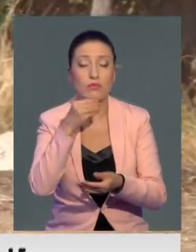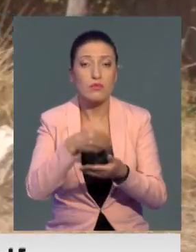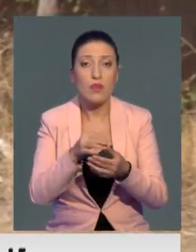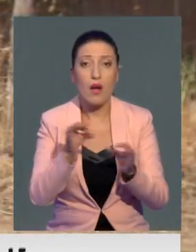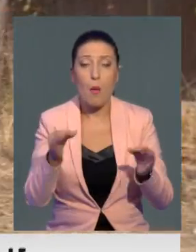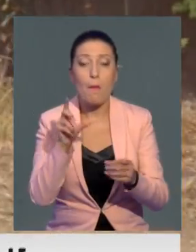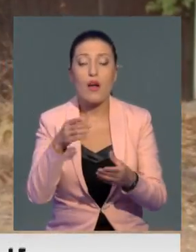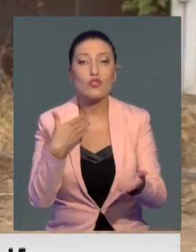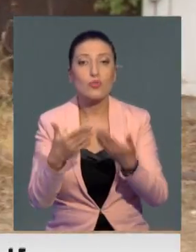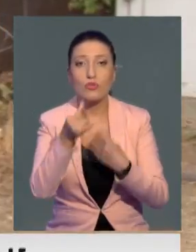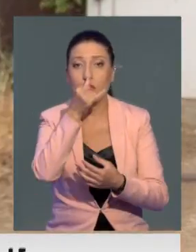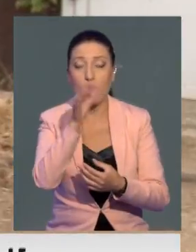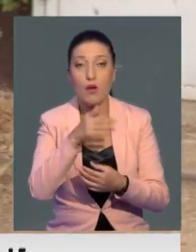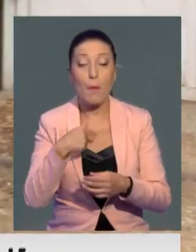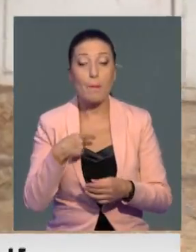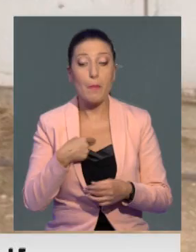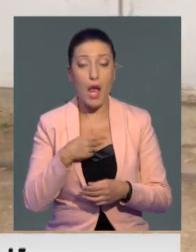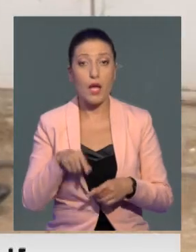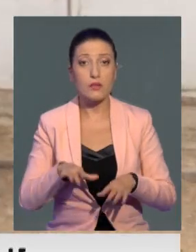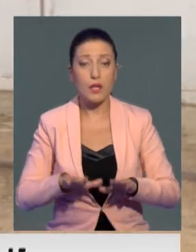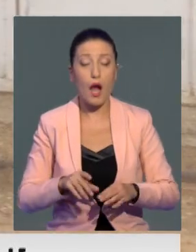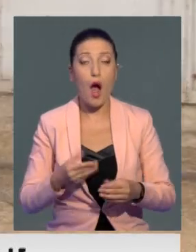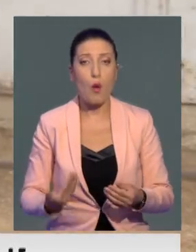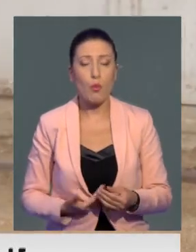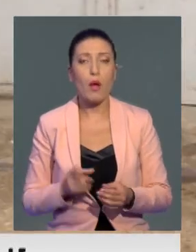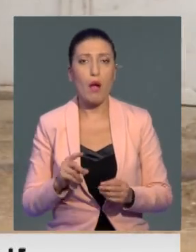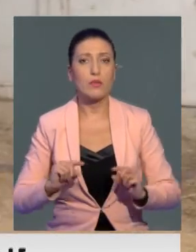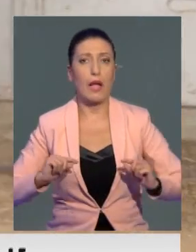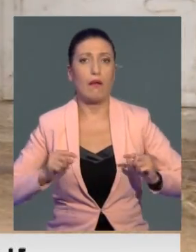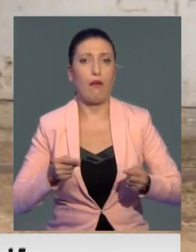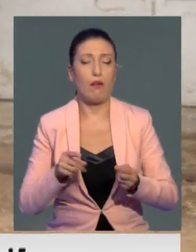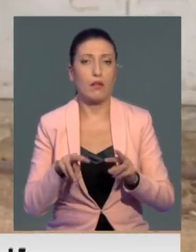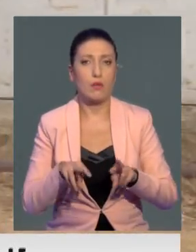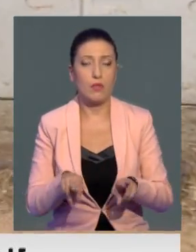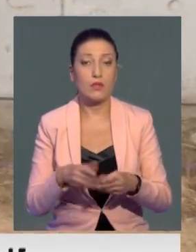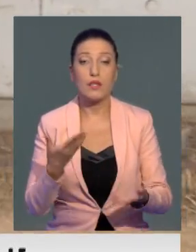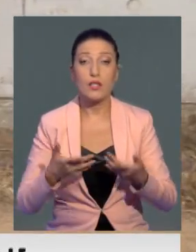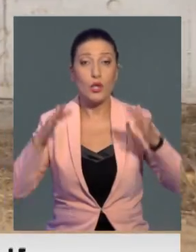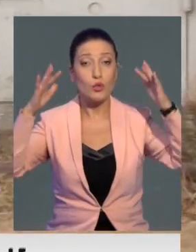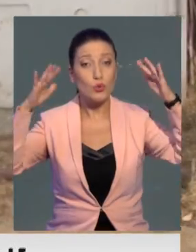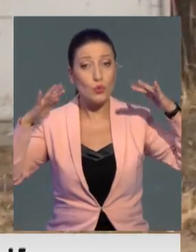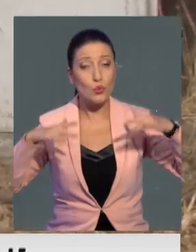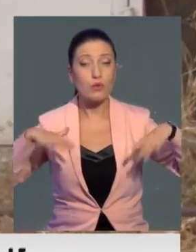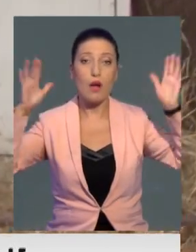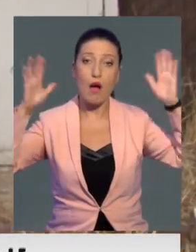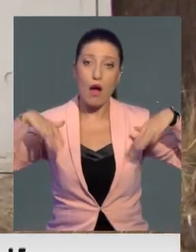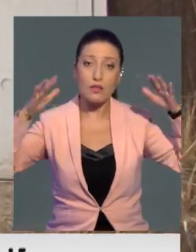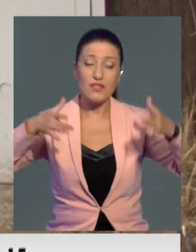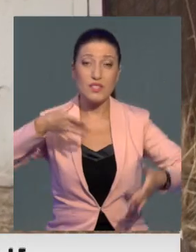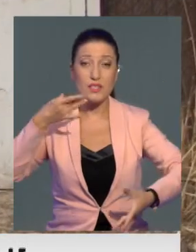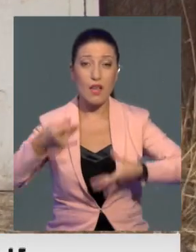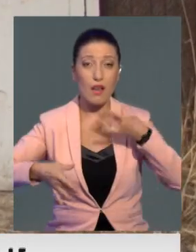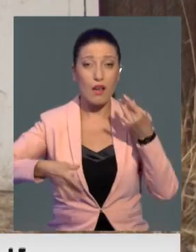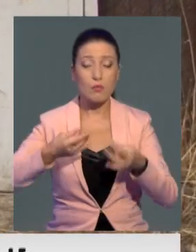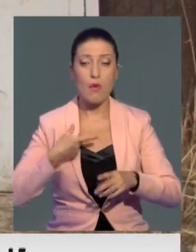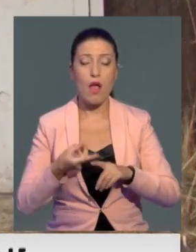Մենք այստեղ ապրում ենք, բայց գերի ենք դարձել։ Եթե ձուն ա գալիս, անձրև ա ցեխա լինում, որպես գերի